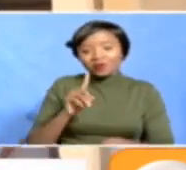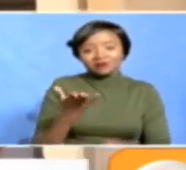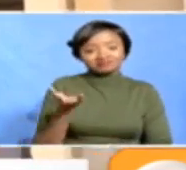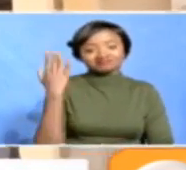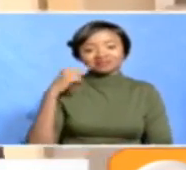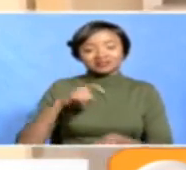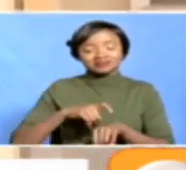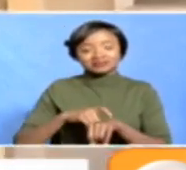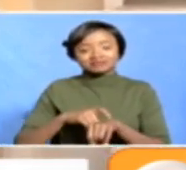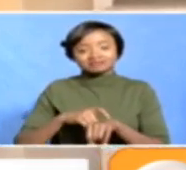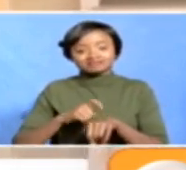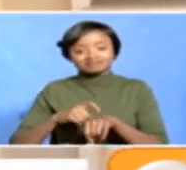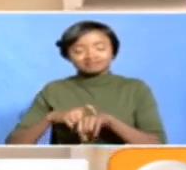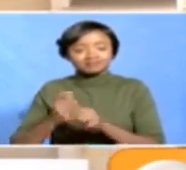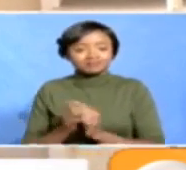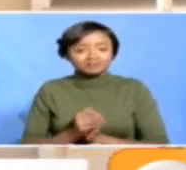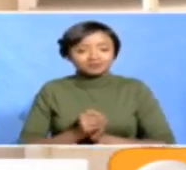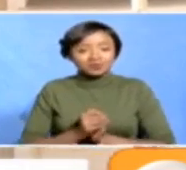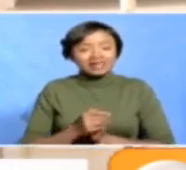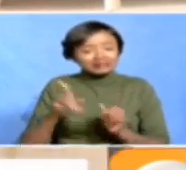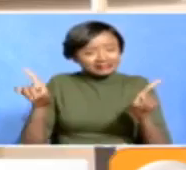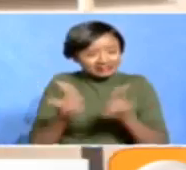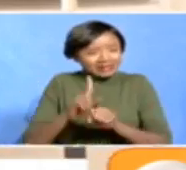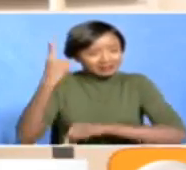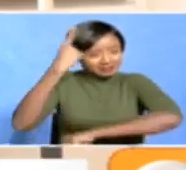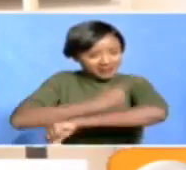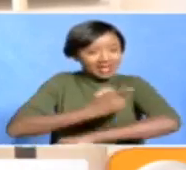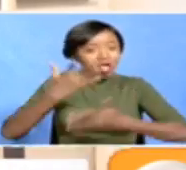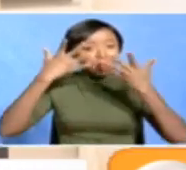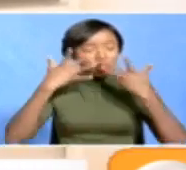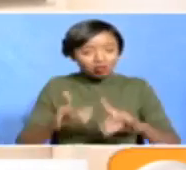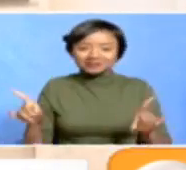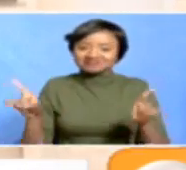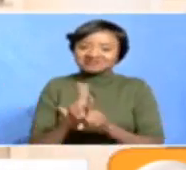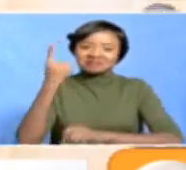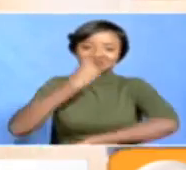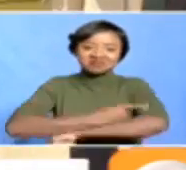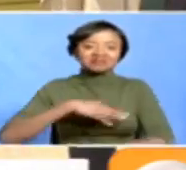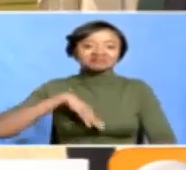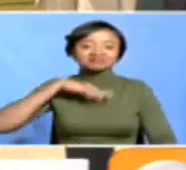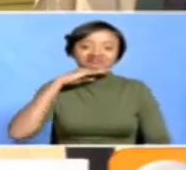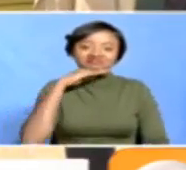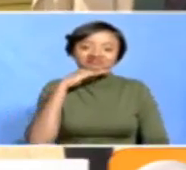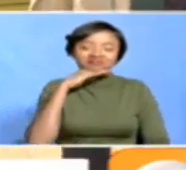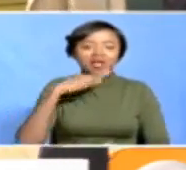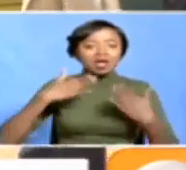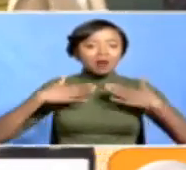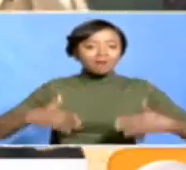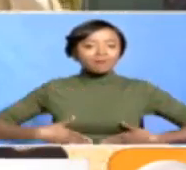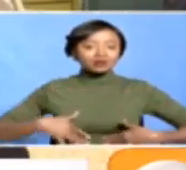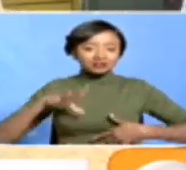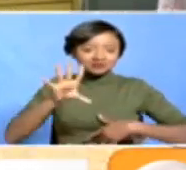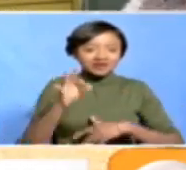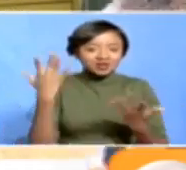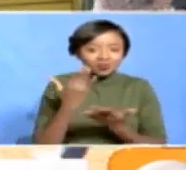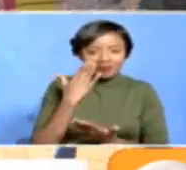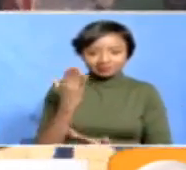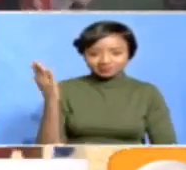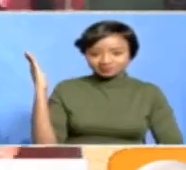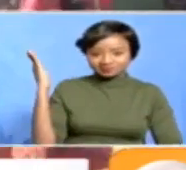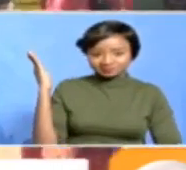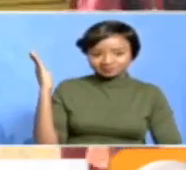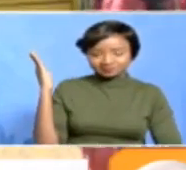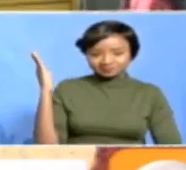iliyopita. Kumaanisha kuwa siku ile ile aliyotoweka ndio siku aliyofariki. Maiti yake ilipelekwa katika hifadhi ya maiti ya